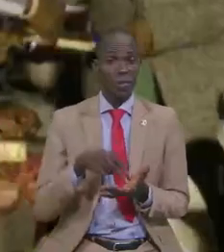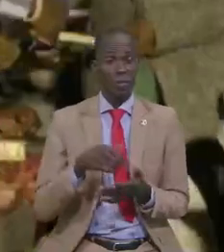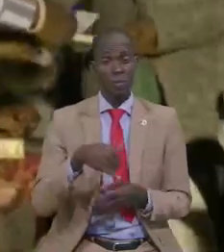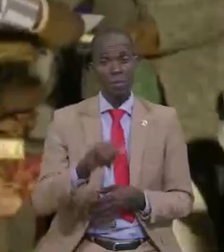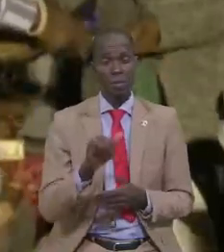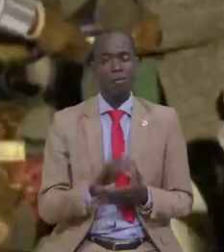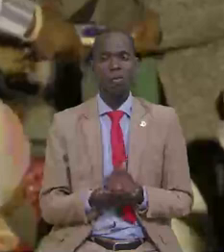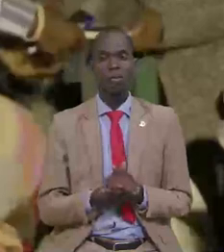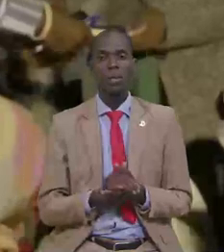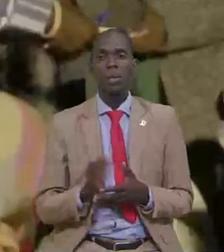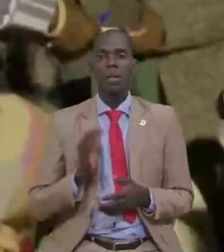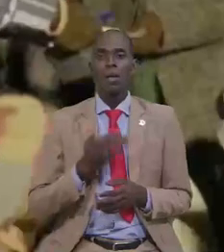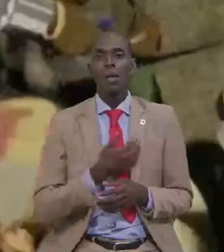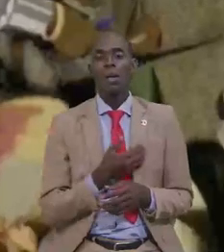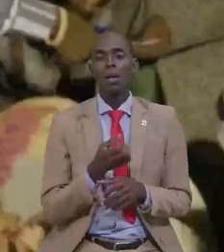Toujours debout.